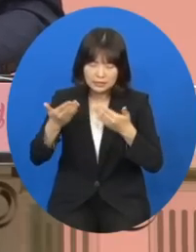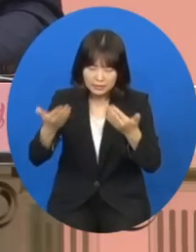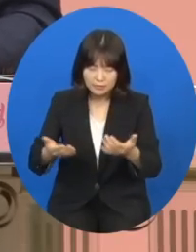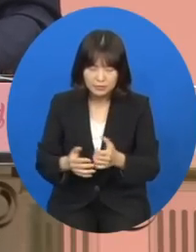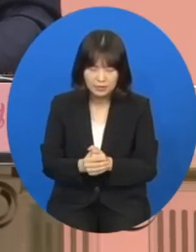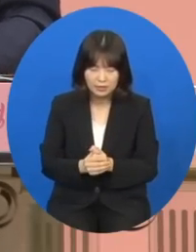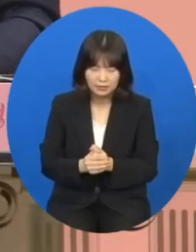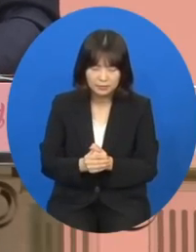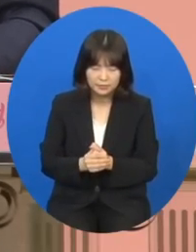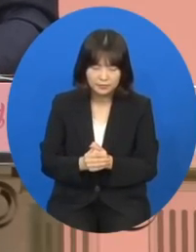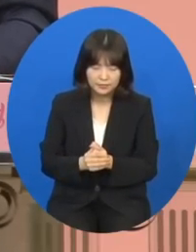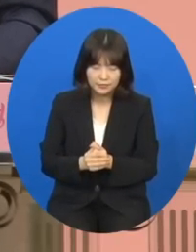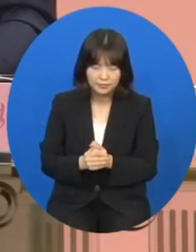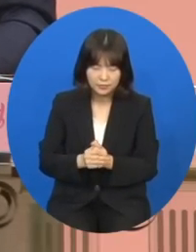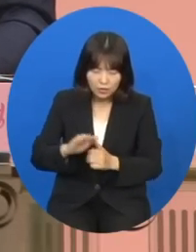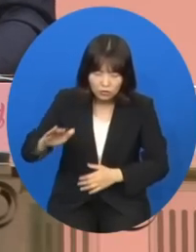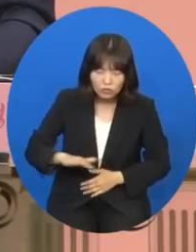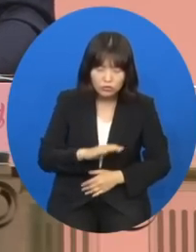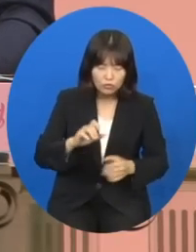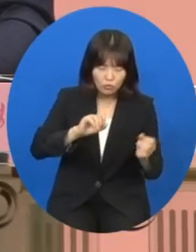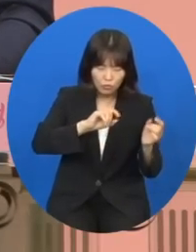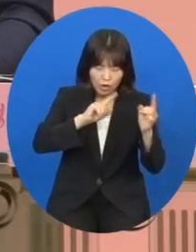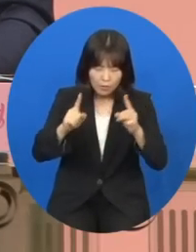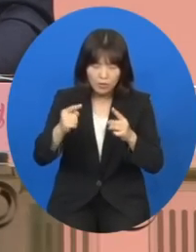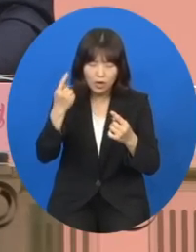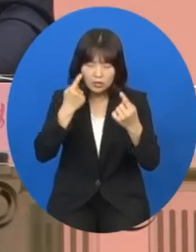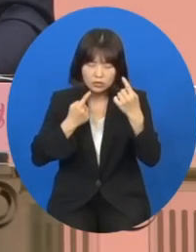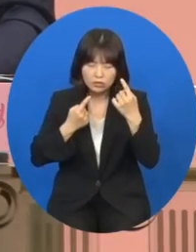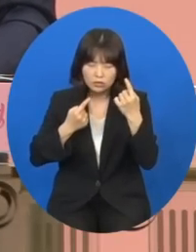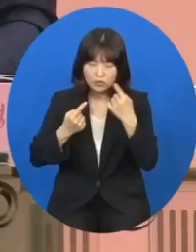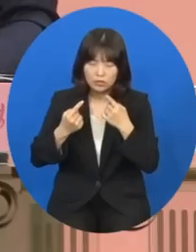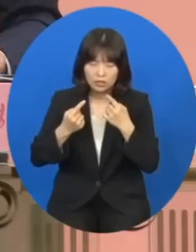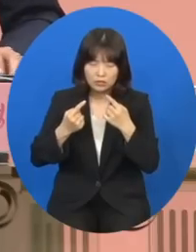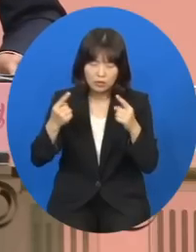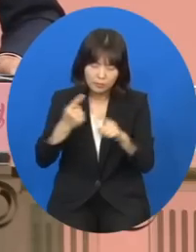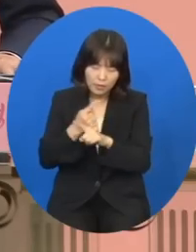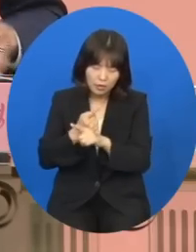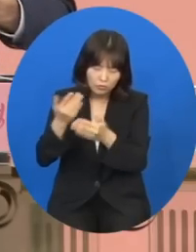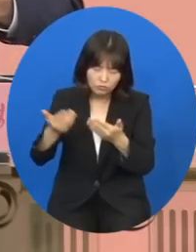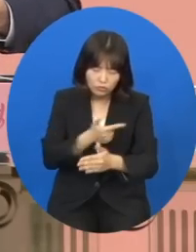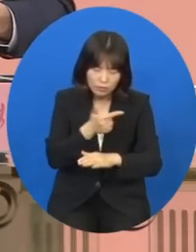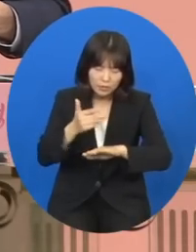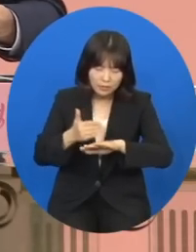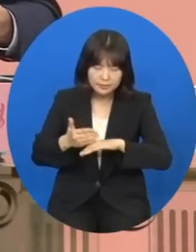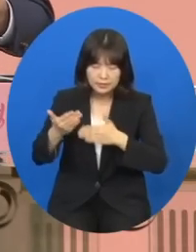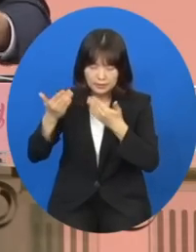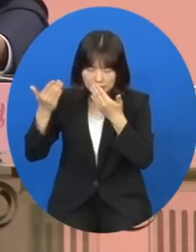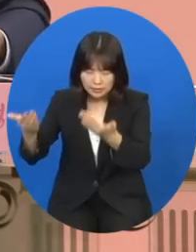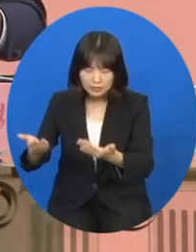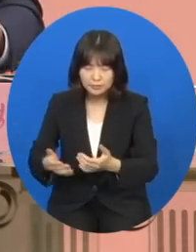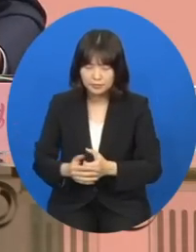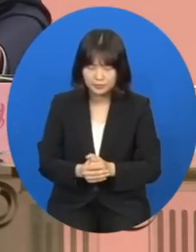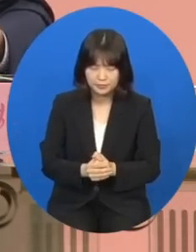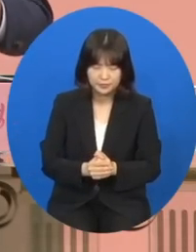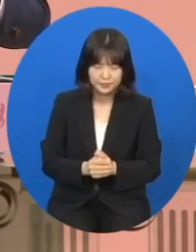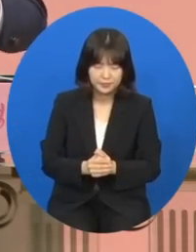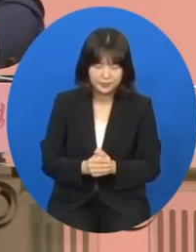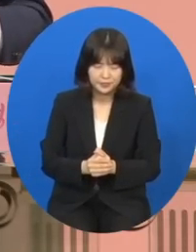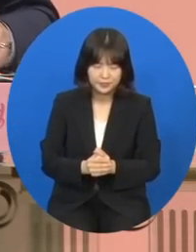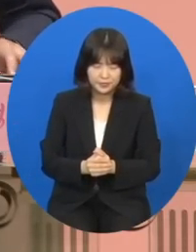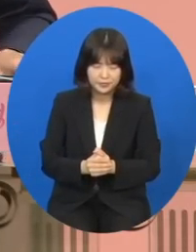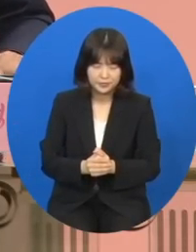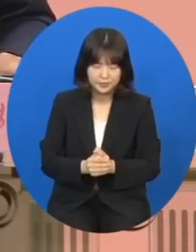videos 우리를 회복해 하시고 치유 하시니 감사합니다 and to users 좁음 어